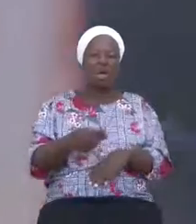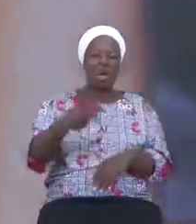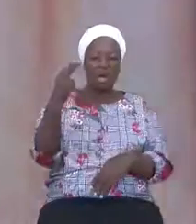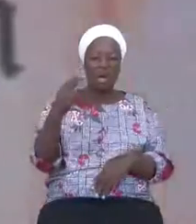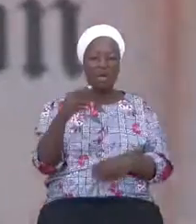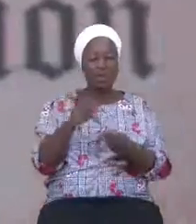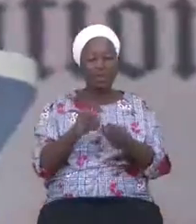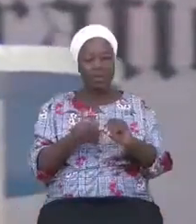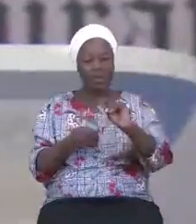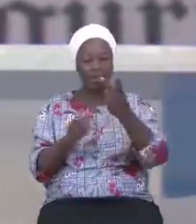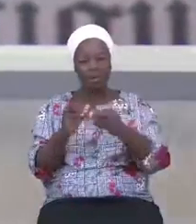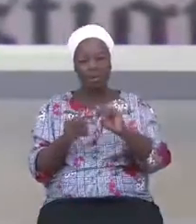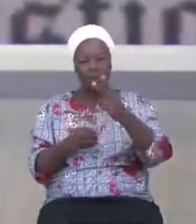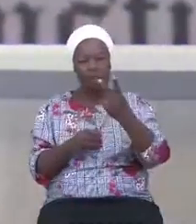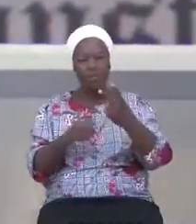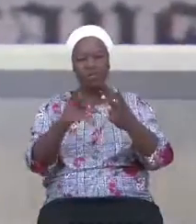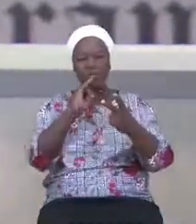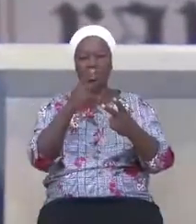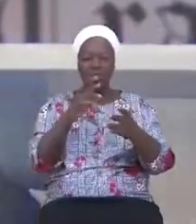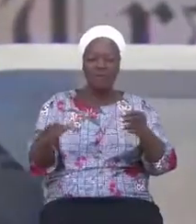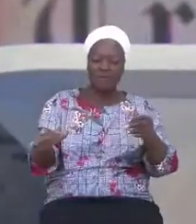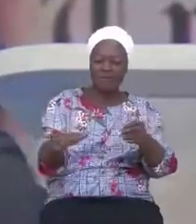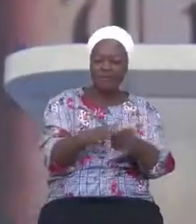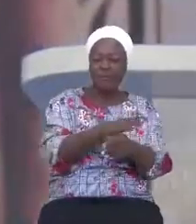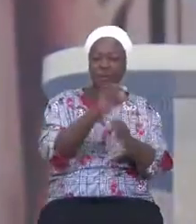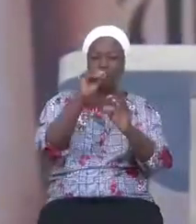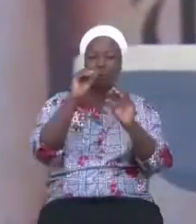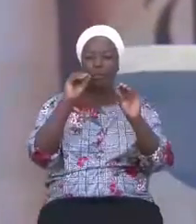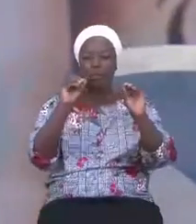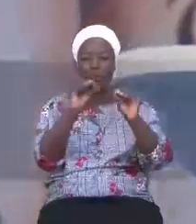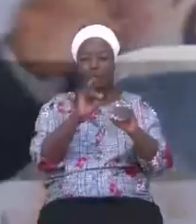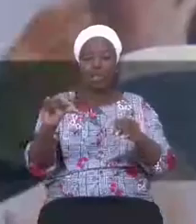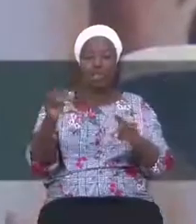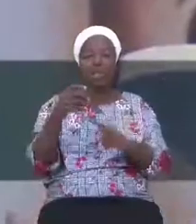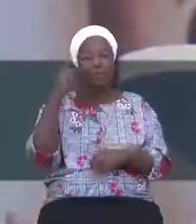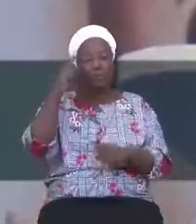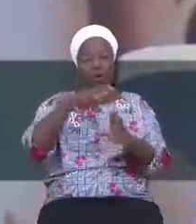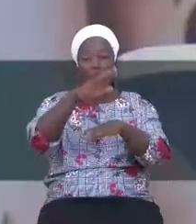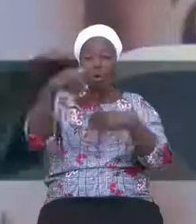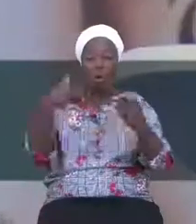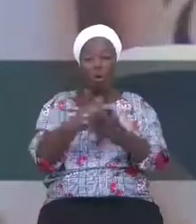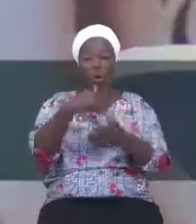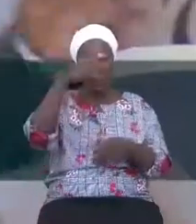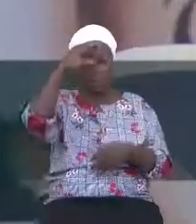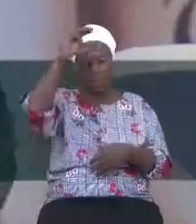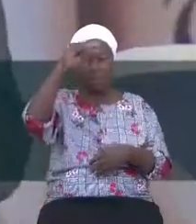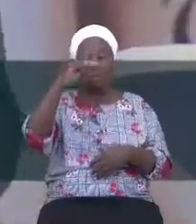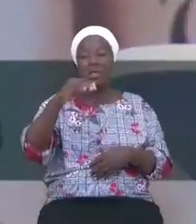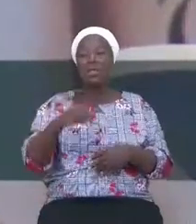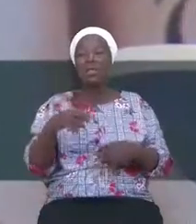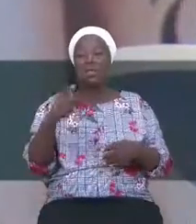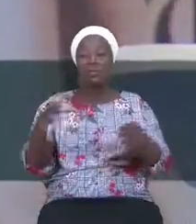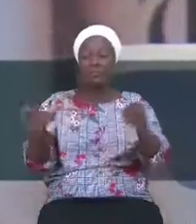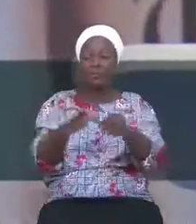Deuxième élément, c'est le plein message pour tous les humains. le plein